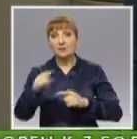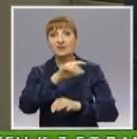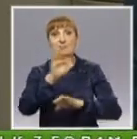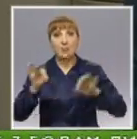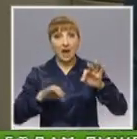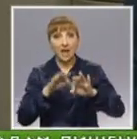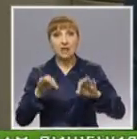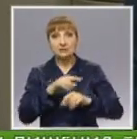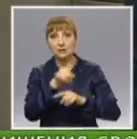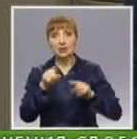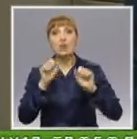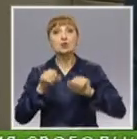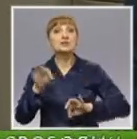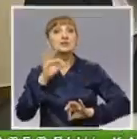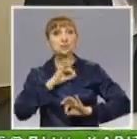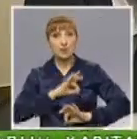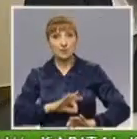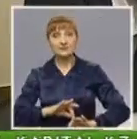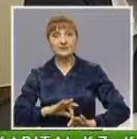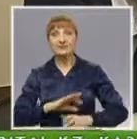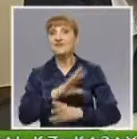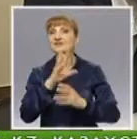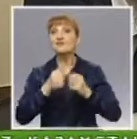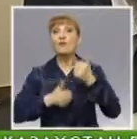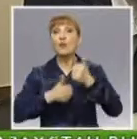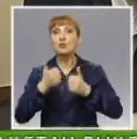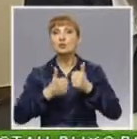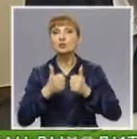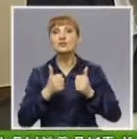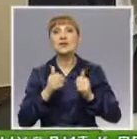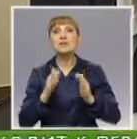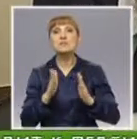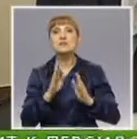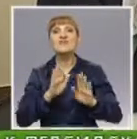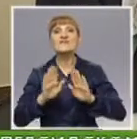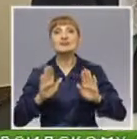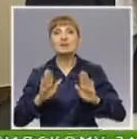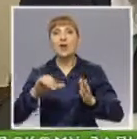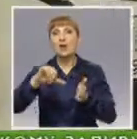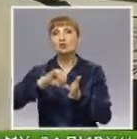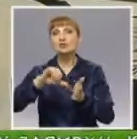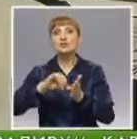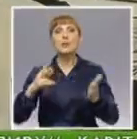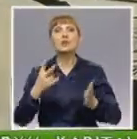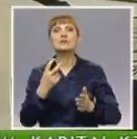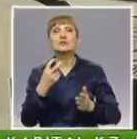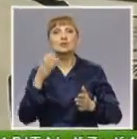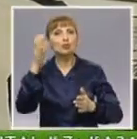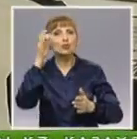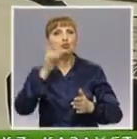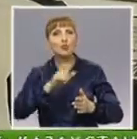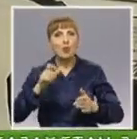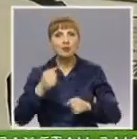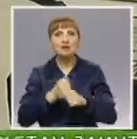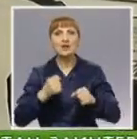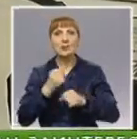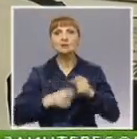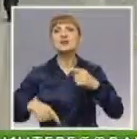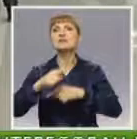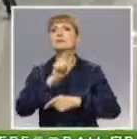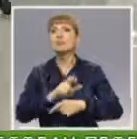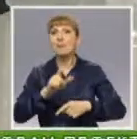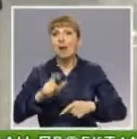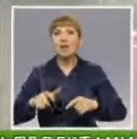Многие из них, я думаю, применимы. Всего в конкурсе «Мини-экспо» приняло участие более 200 ученых-разработчиков,